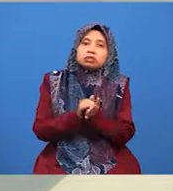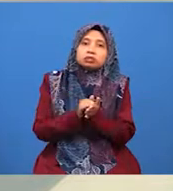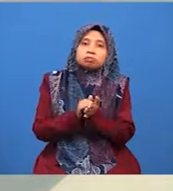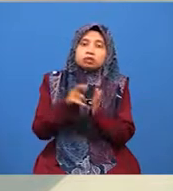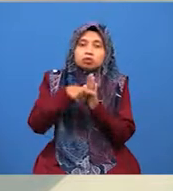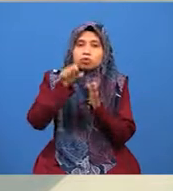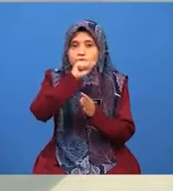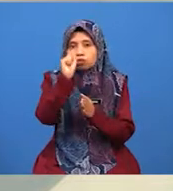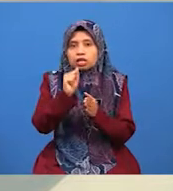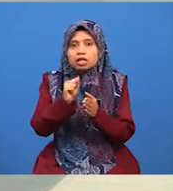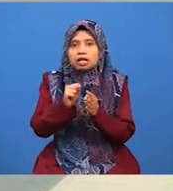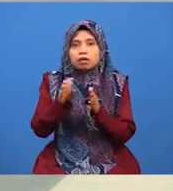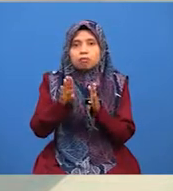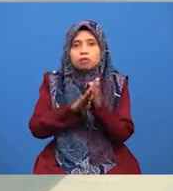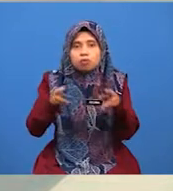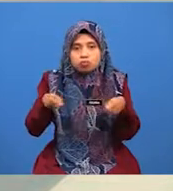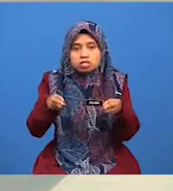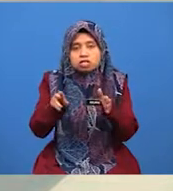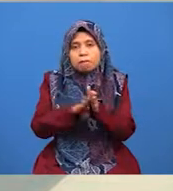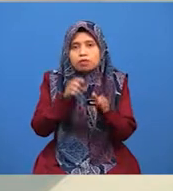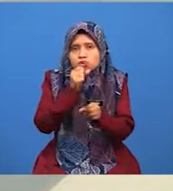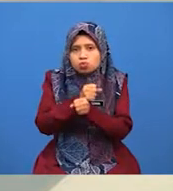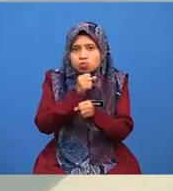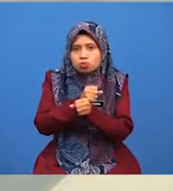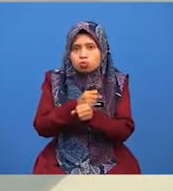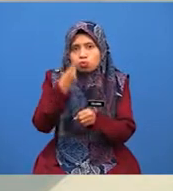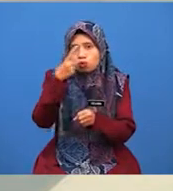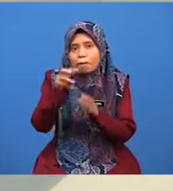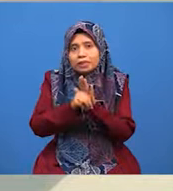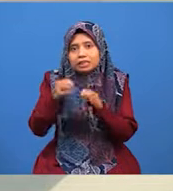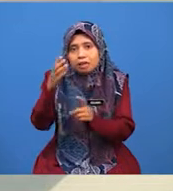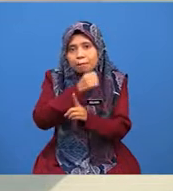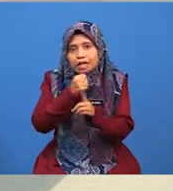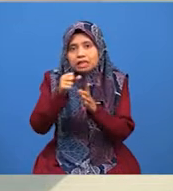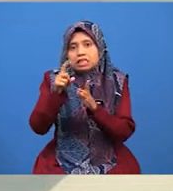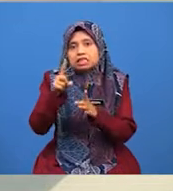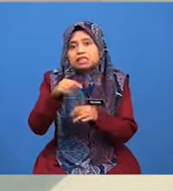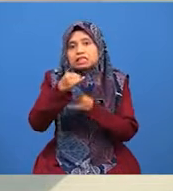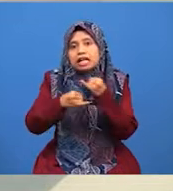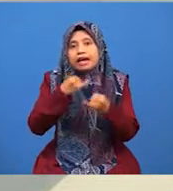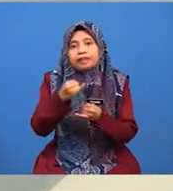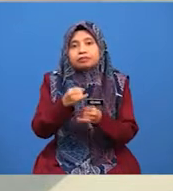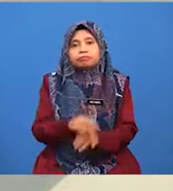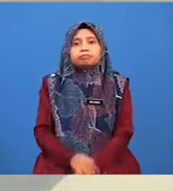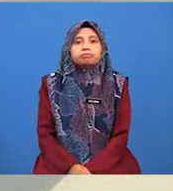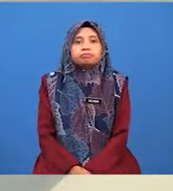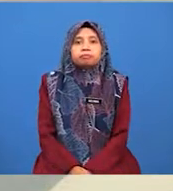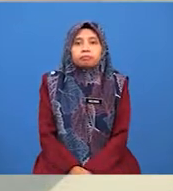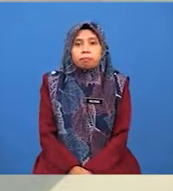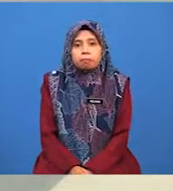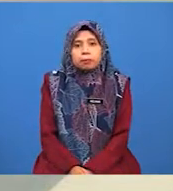itu, persoalan berusaha bersungguh-sungguh untuk mencapai sesuatu